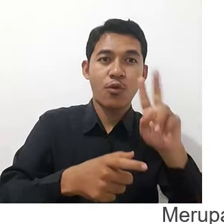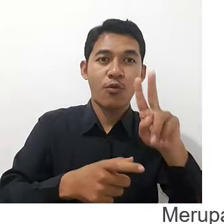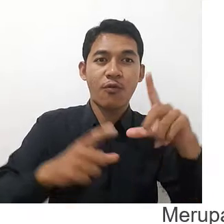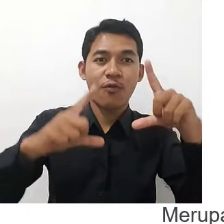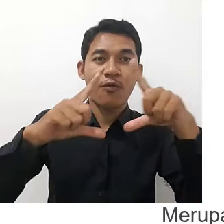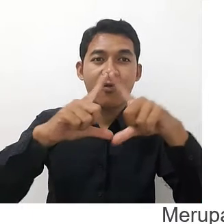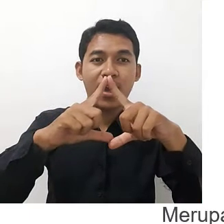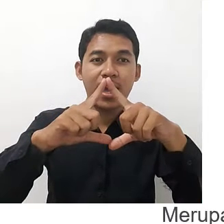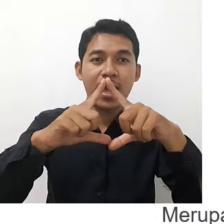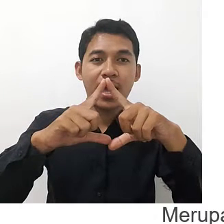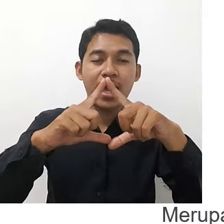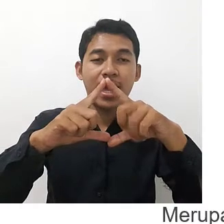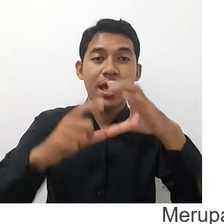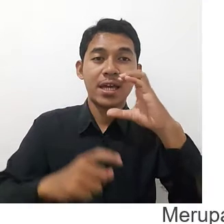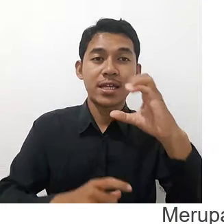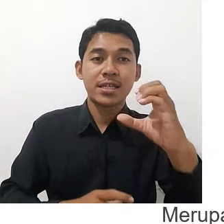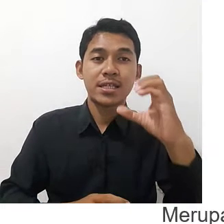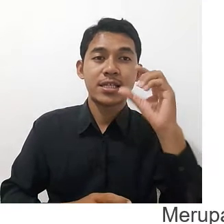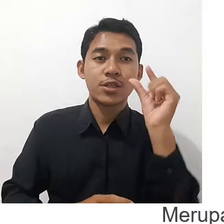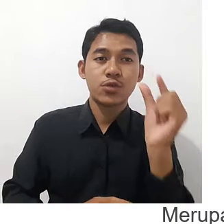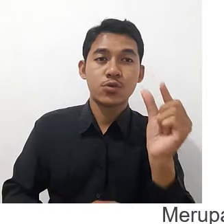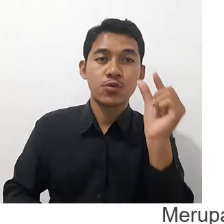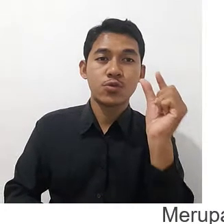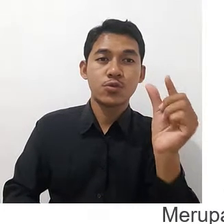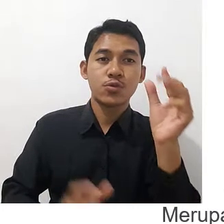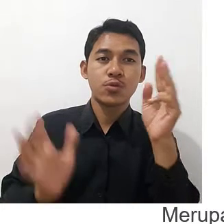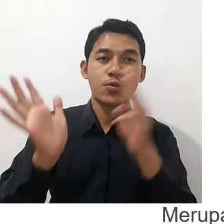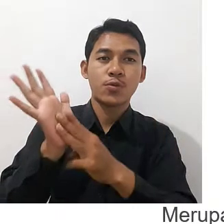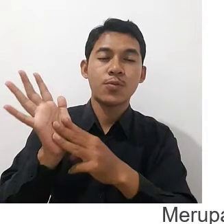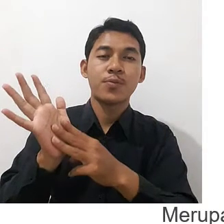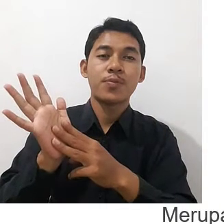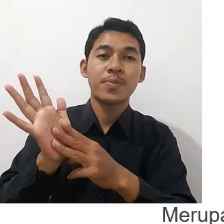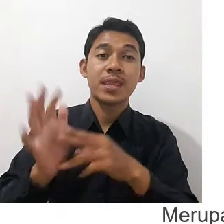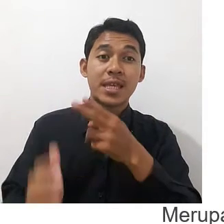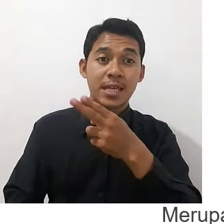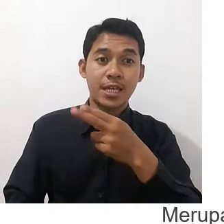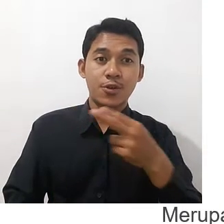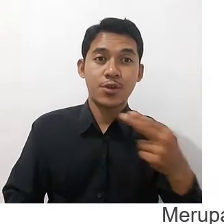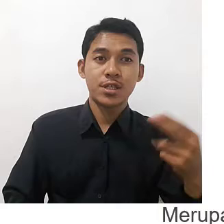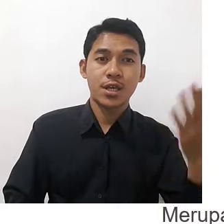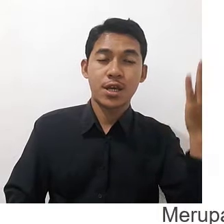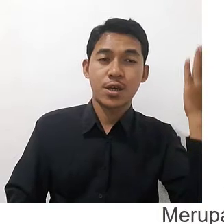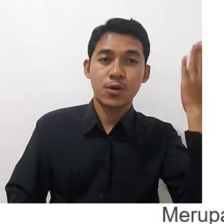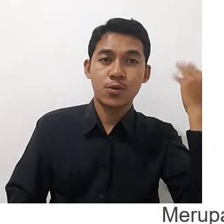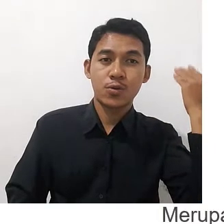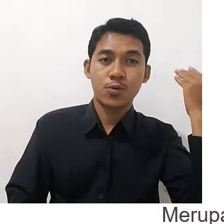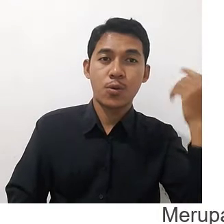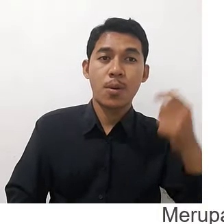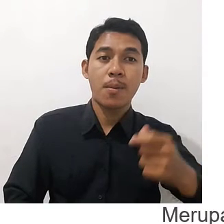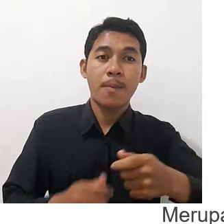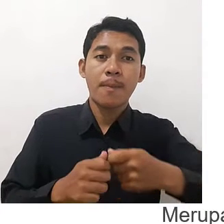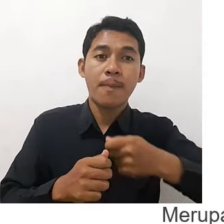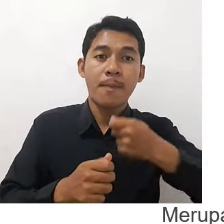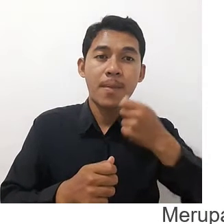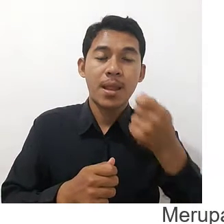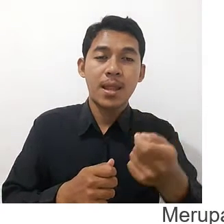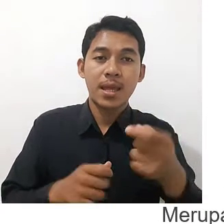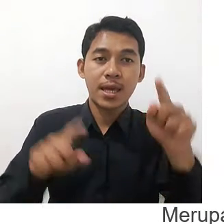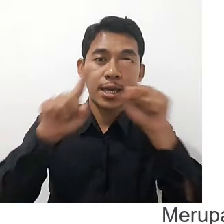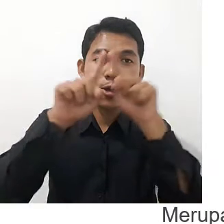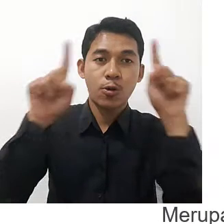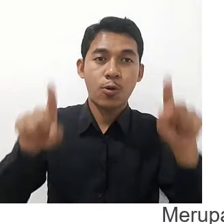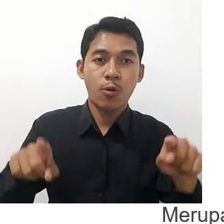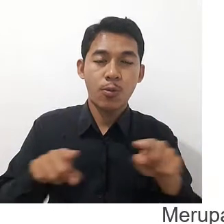transistor ini mulai digunakan di komputer generasi kedua. Nah, Indonesia sebenarnya pernah beli ya komputer generasi kedua